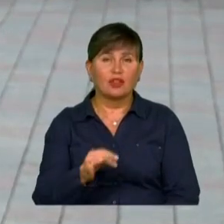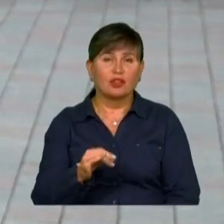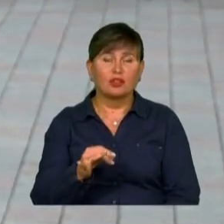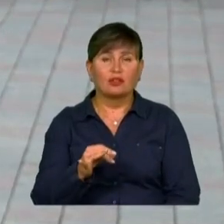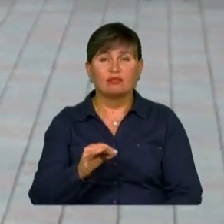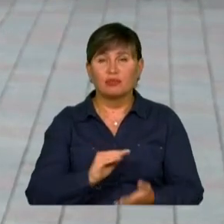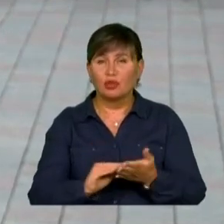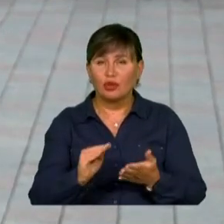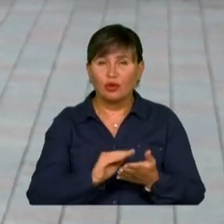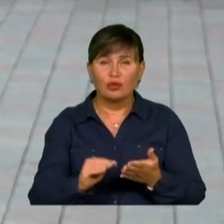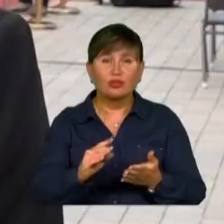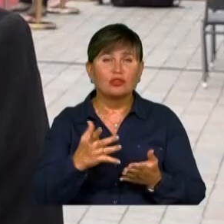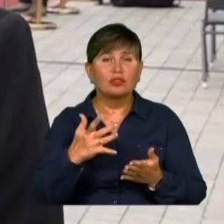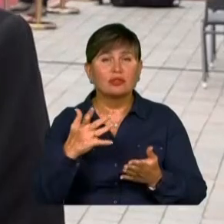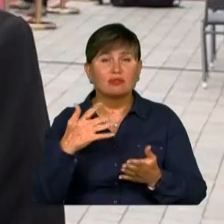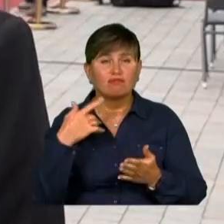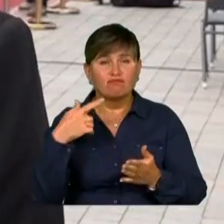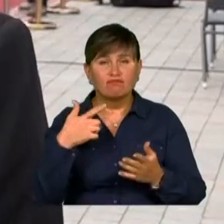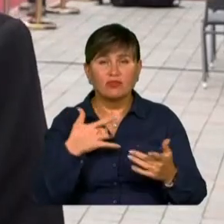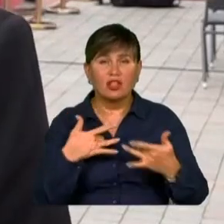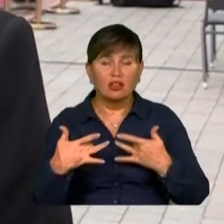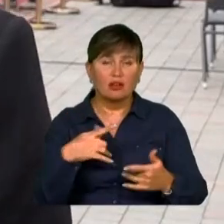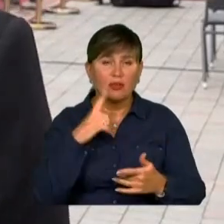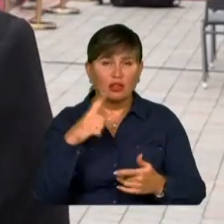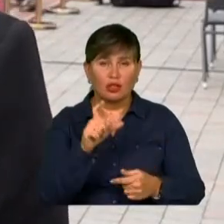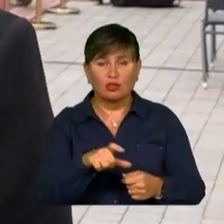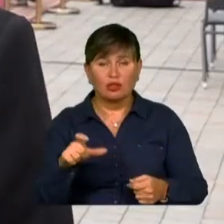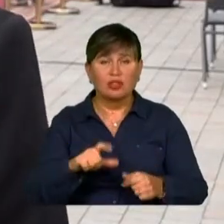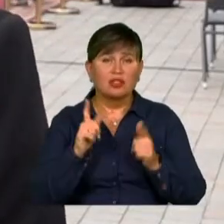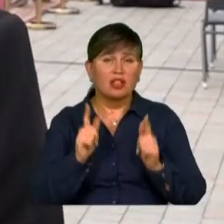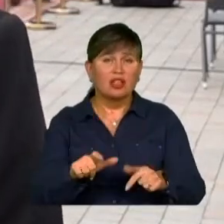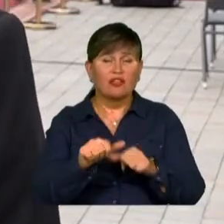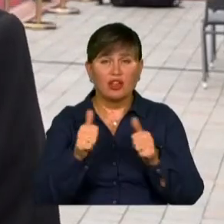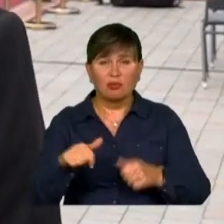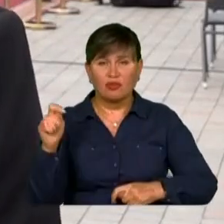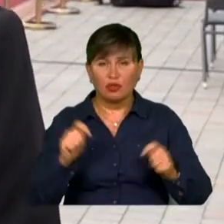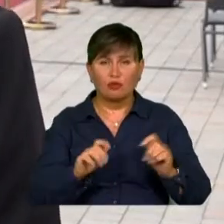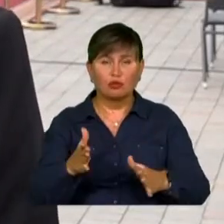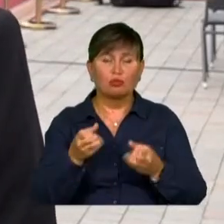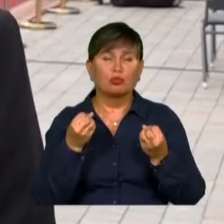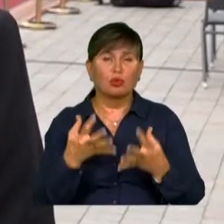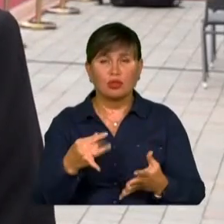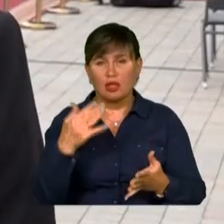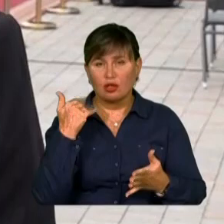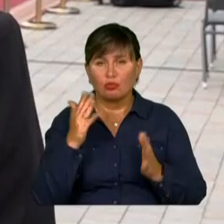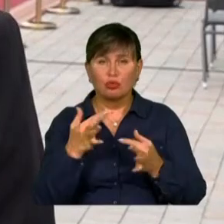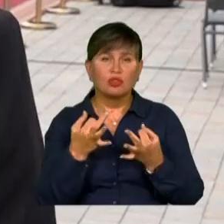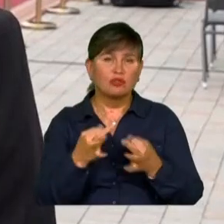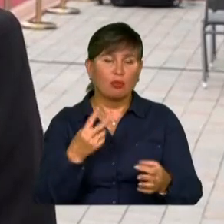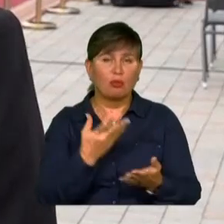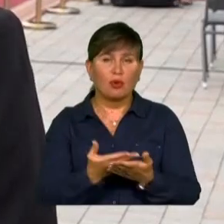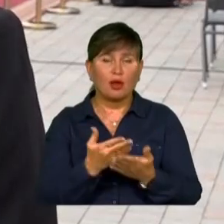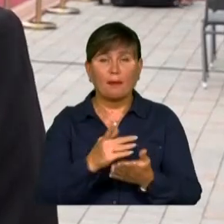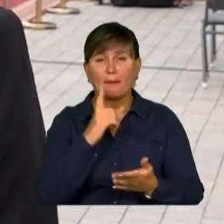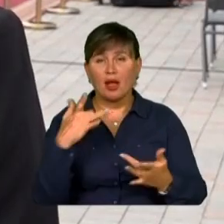почерком молодых режиссеров. Фестивальный формат. Согласно формату фестиваля, все будет просто и легко. Будет свободный показ.